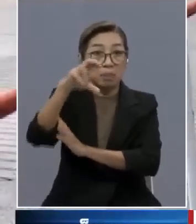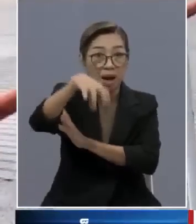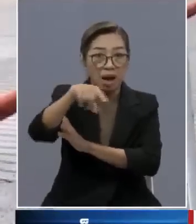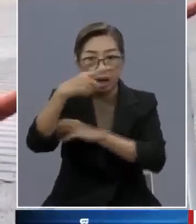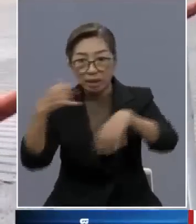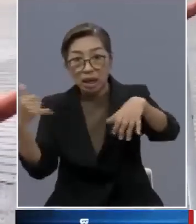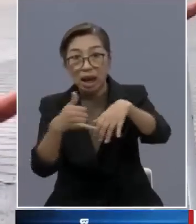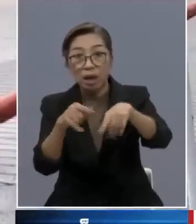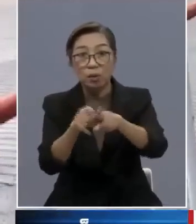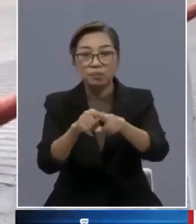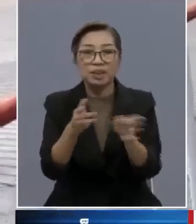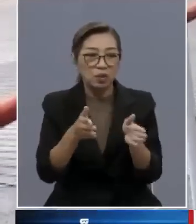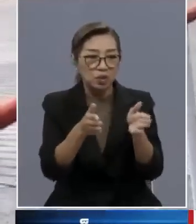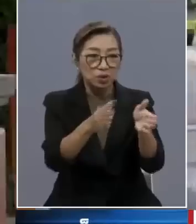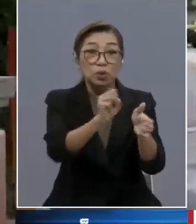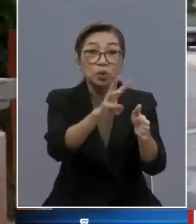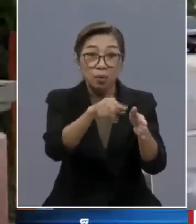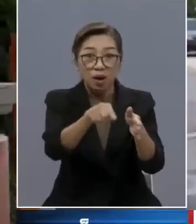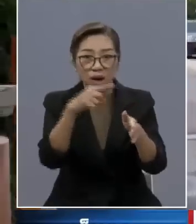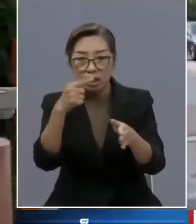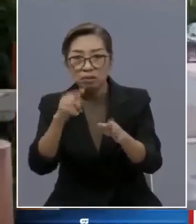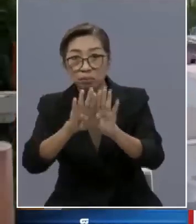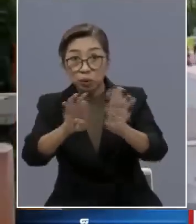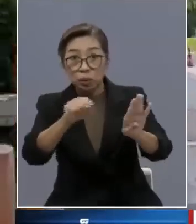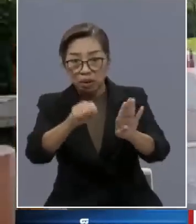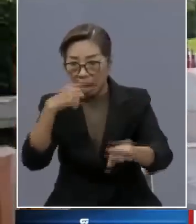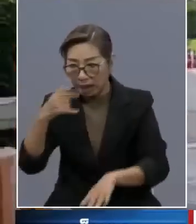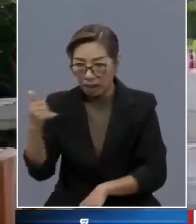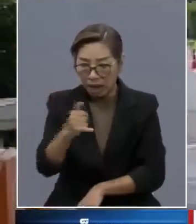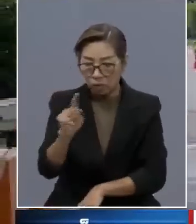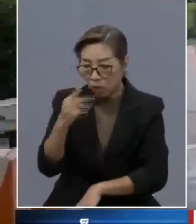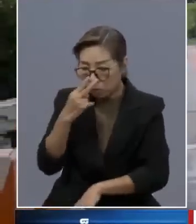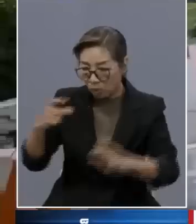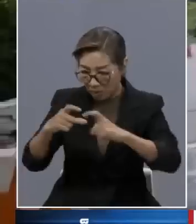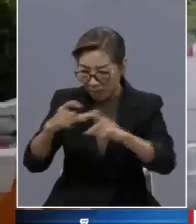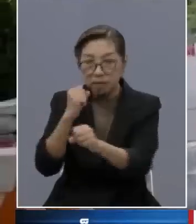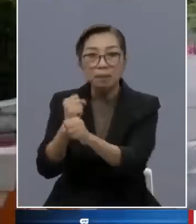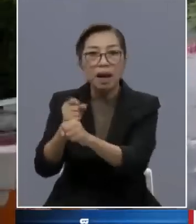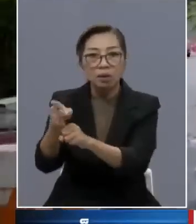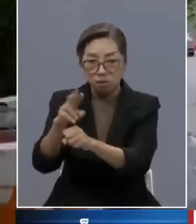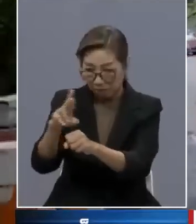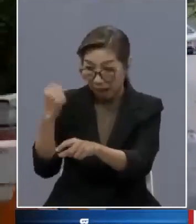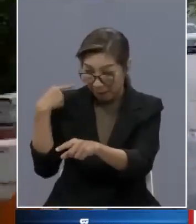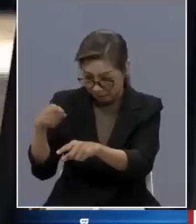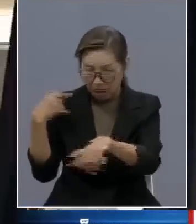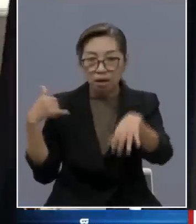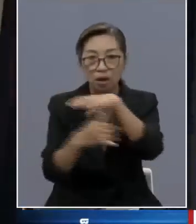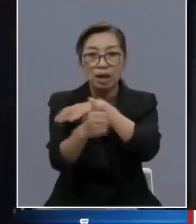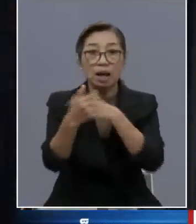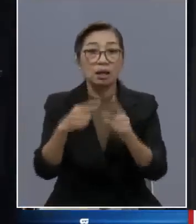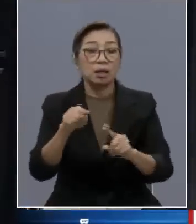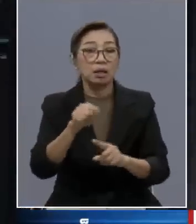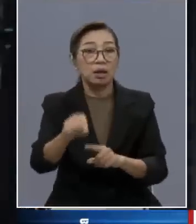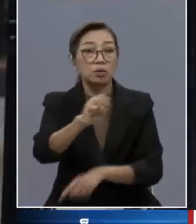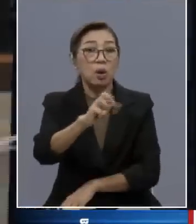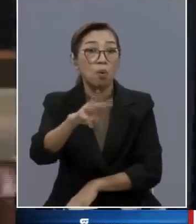ารฝั่งวุฒิสภาเนี่ยจะต้องมีบัตรประจำตัวบุคลากรของรัฐสภาขณะที่การทำงานของสื่อวันนี้ครับฝ่ายประชาสัมพันธ์ของวุฒิ